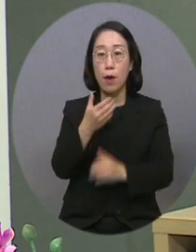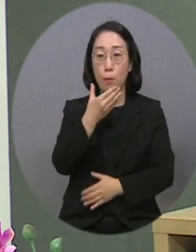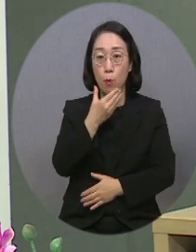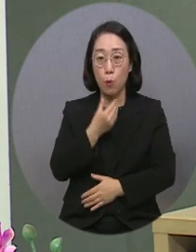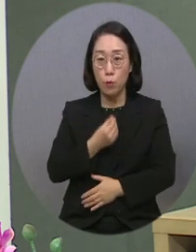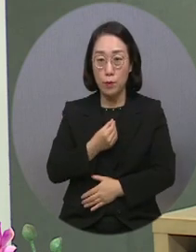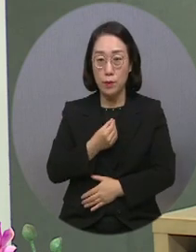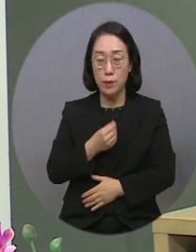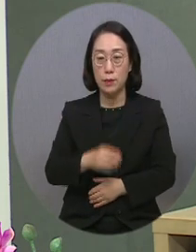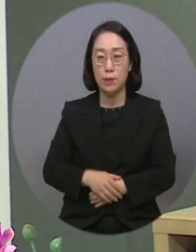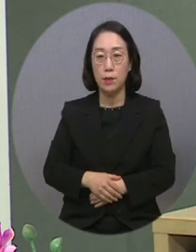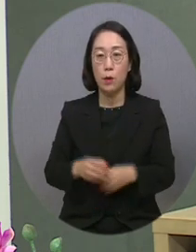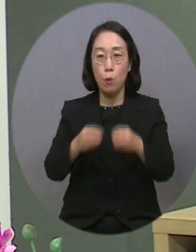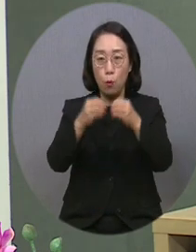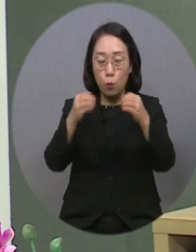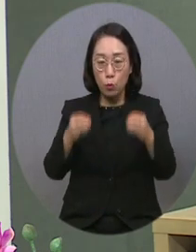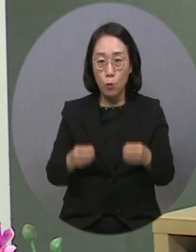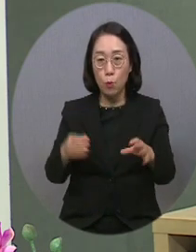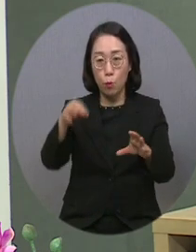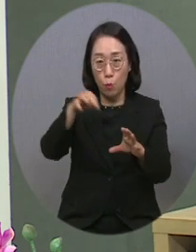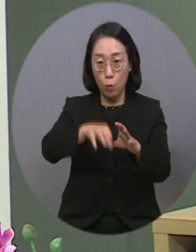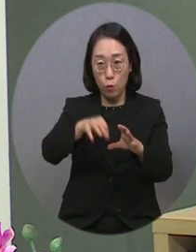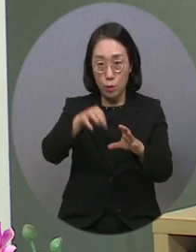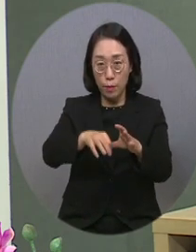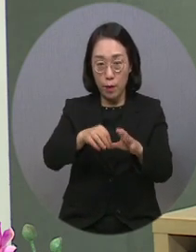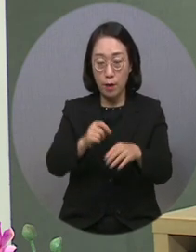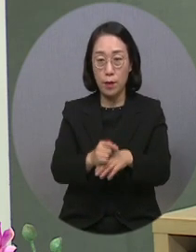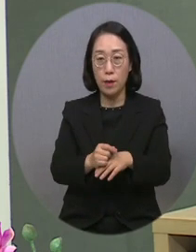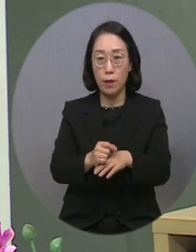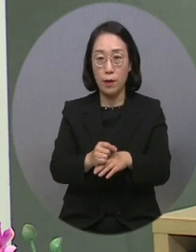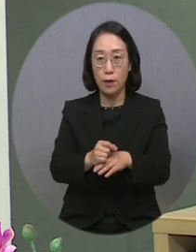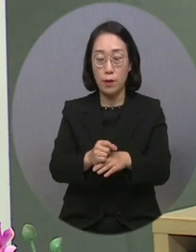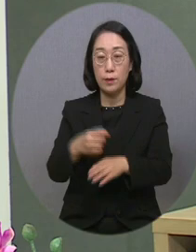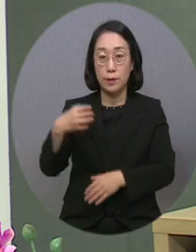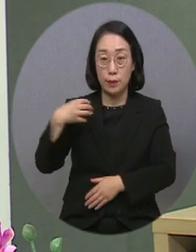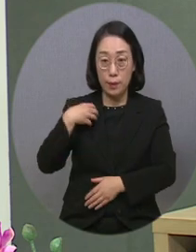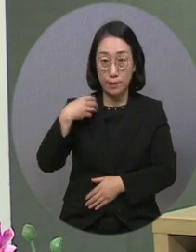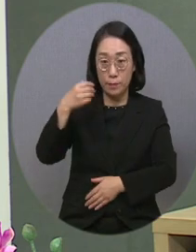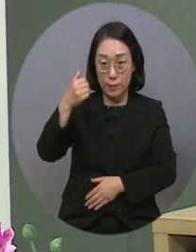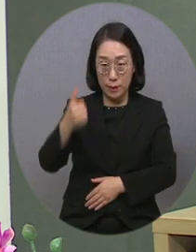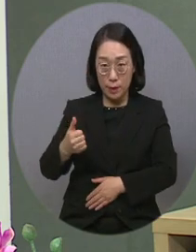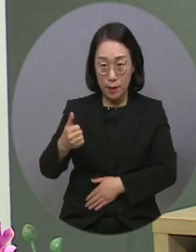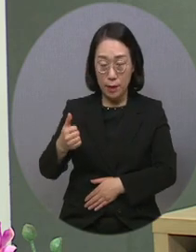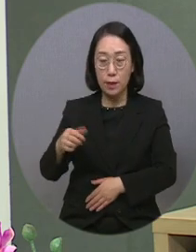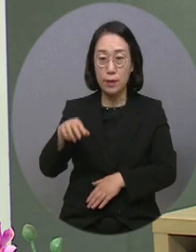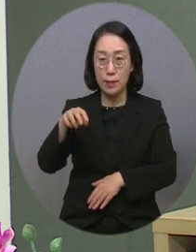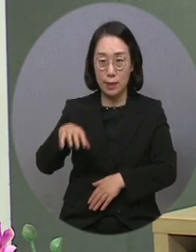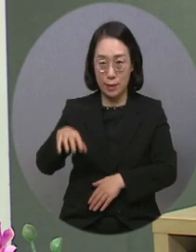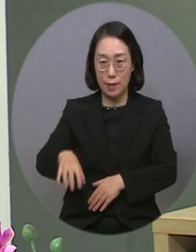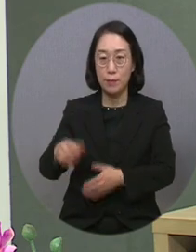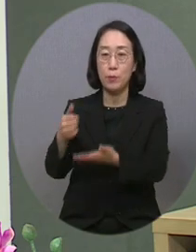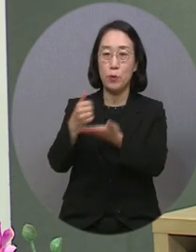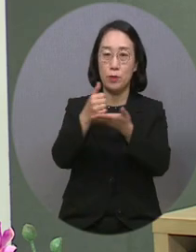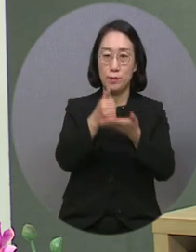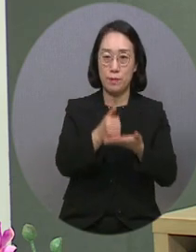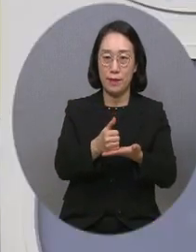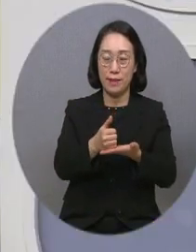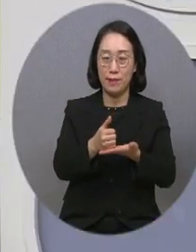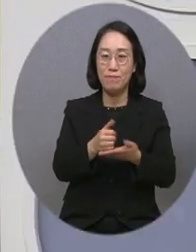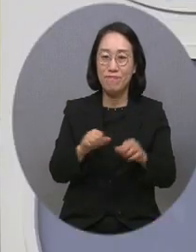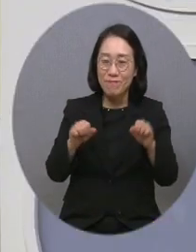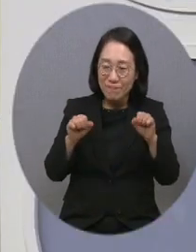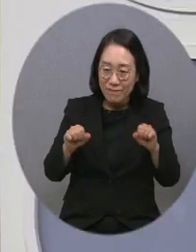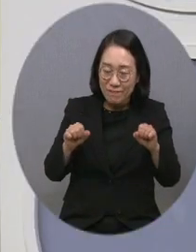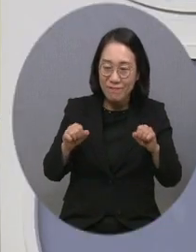공동모금회 사무총장을 맡고 계시는 김상균 총장을 이 자리에 모셨습니다. 어서 오십시오.